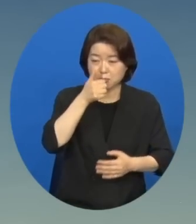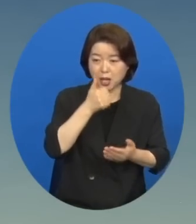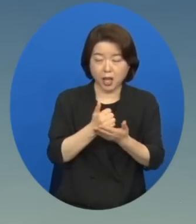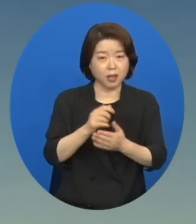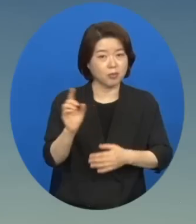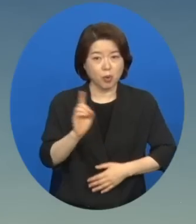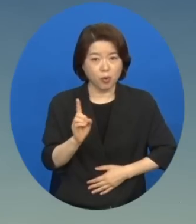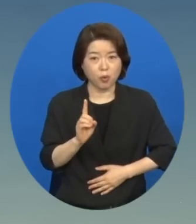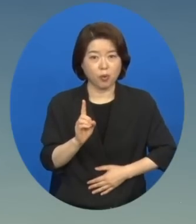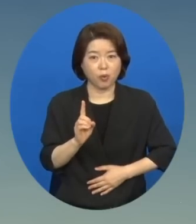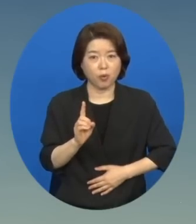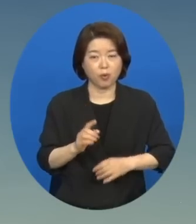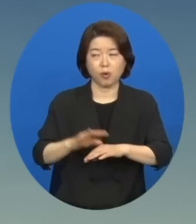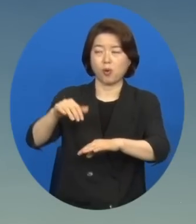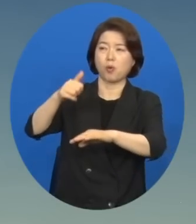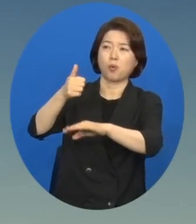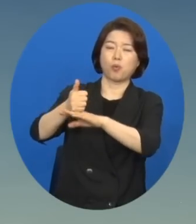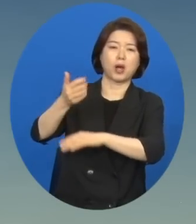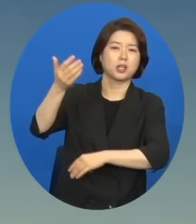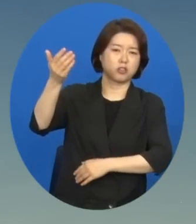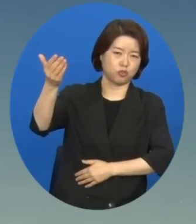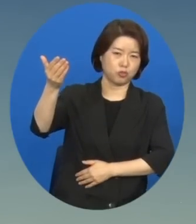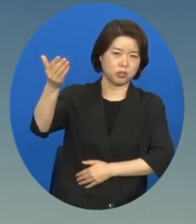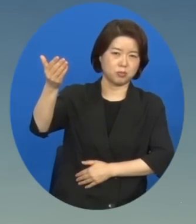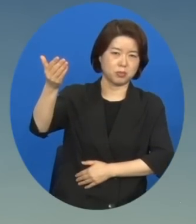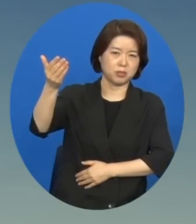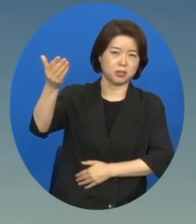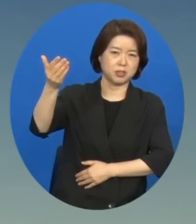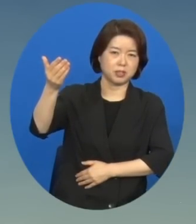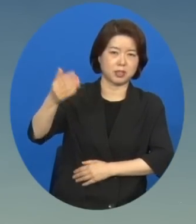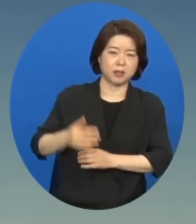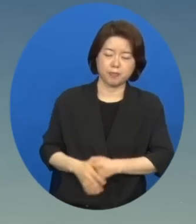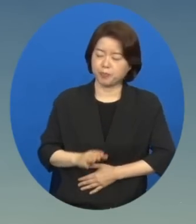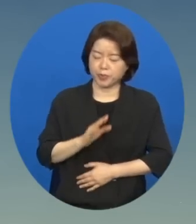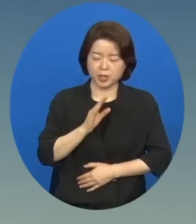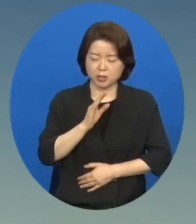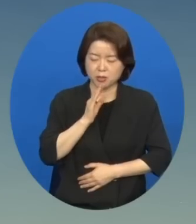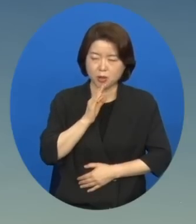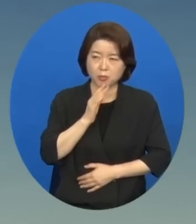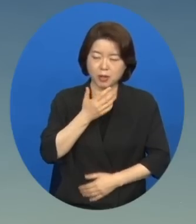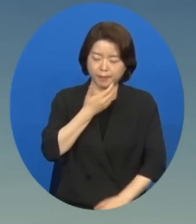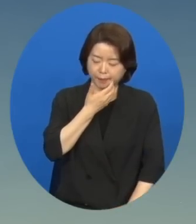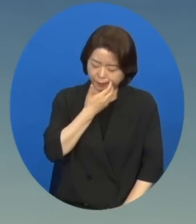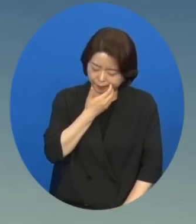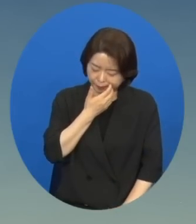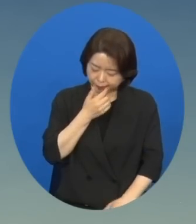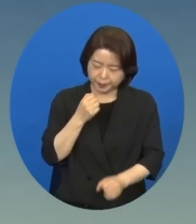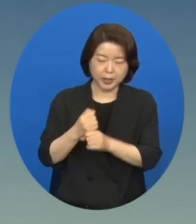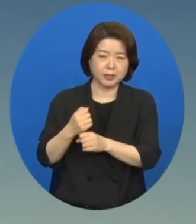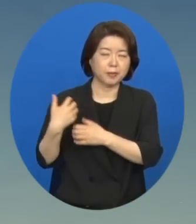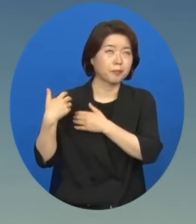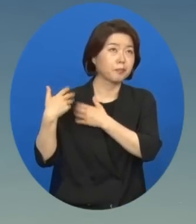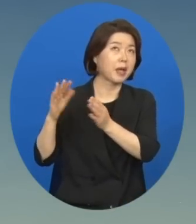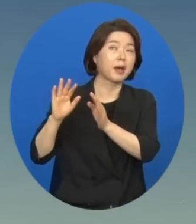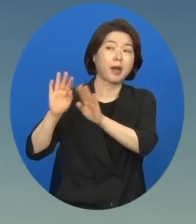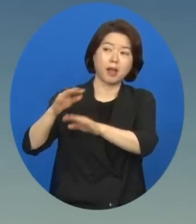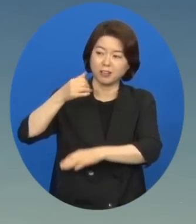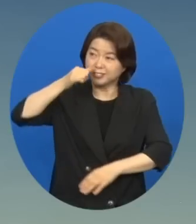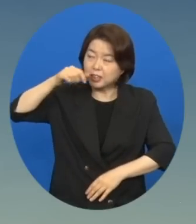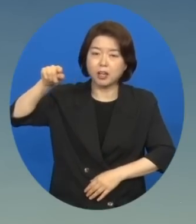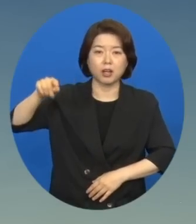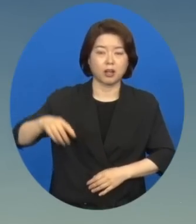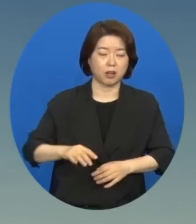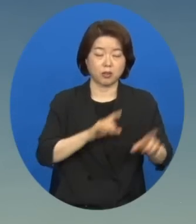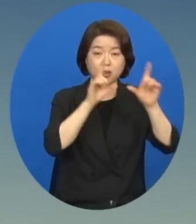무엇인가? 왕이신 주님을 너무 민망하게 만드는 거예요. 그렇게 무시하며 살